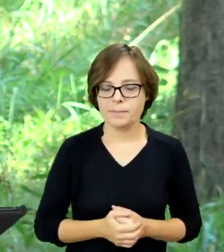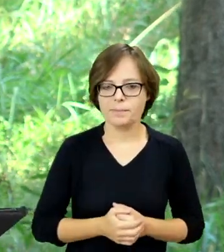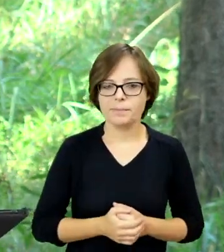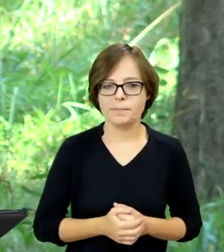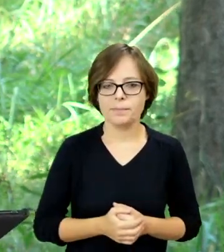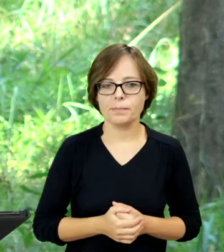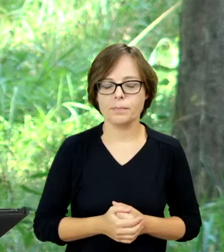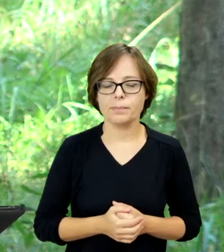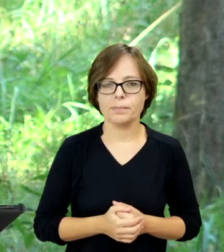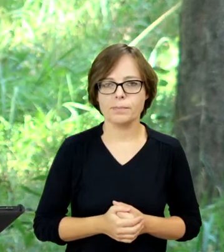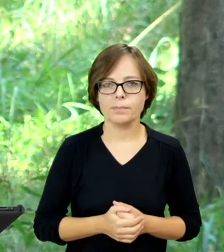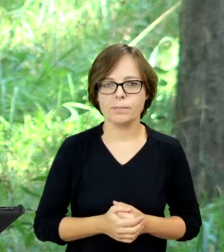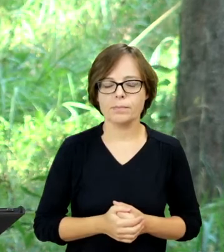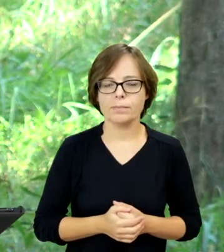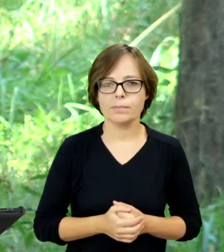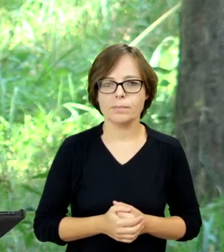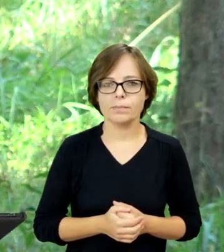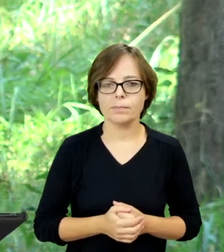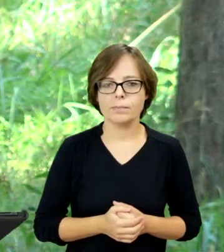taką